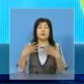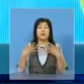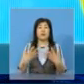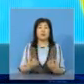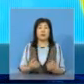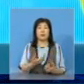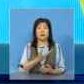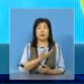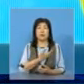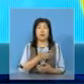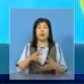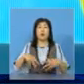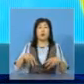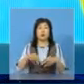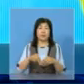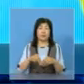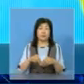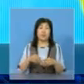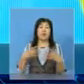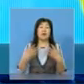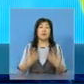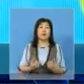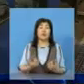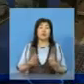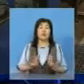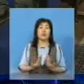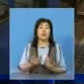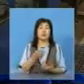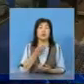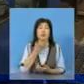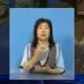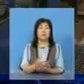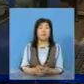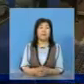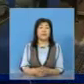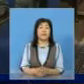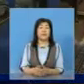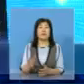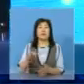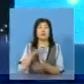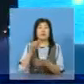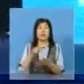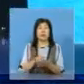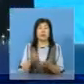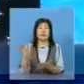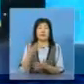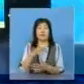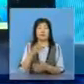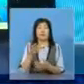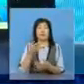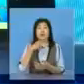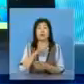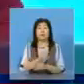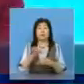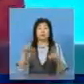тілеймін, отбасыларыңызға аманшылық тілеймін. Шара барысында қаланың әлеуметтік экономикалық дамуына үлес қосқан